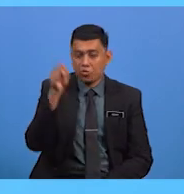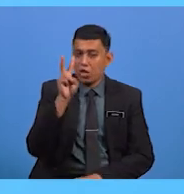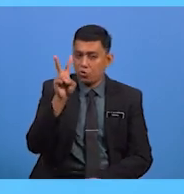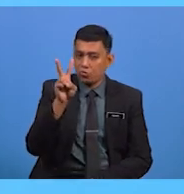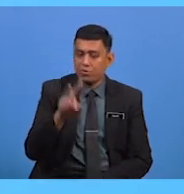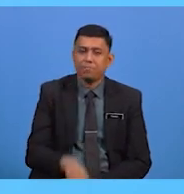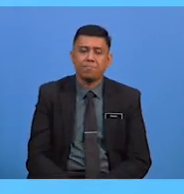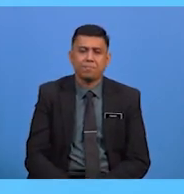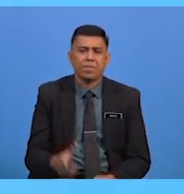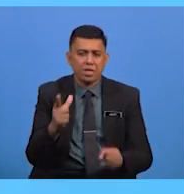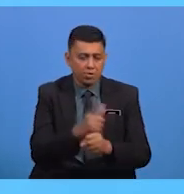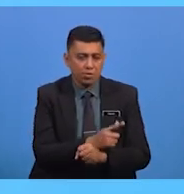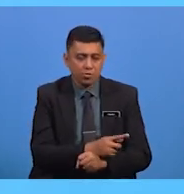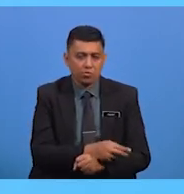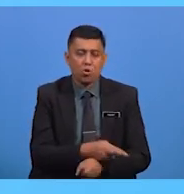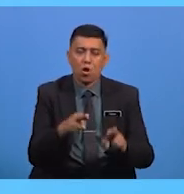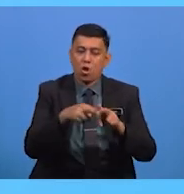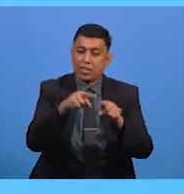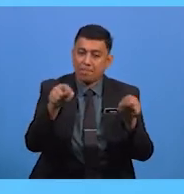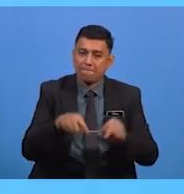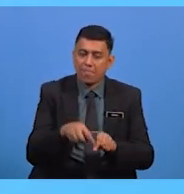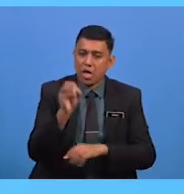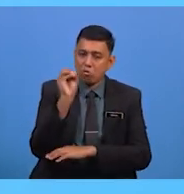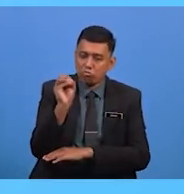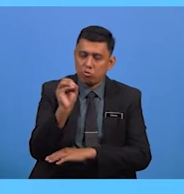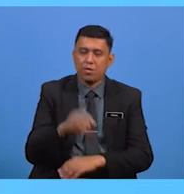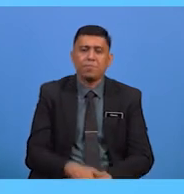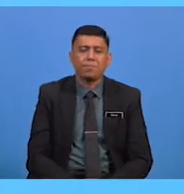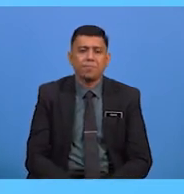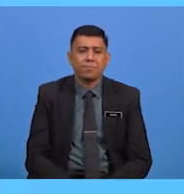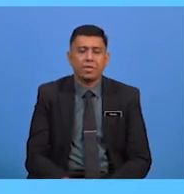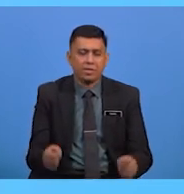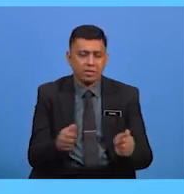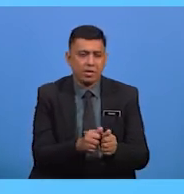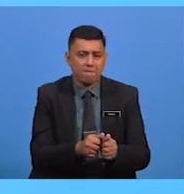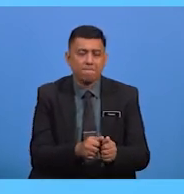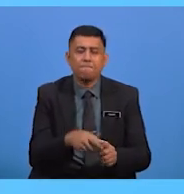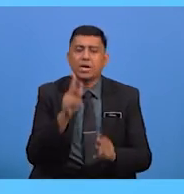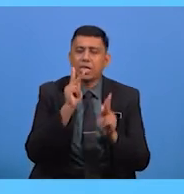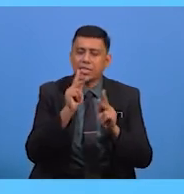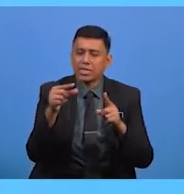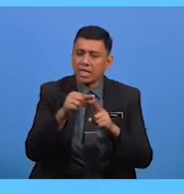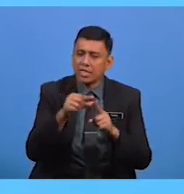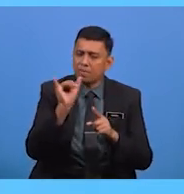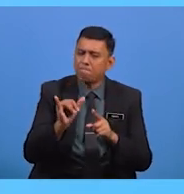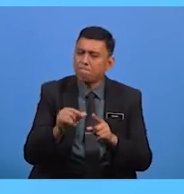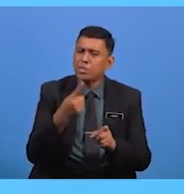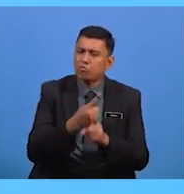Soalan kedua, lengkapkan ruang kosong pada sudut kod berikut dengan pernyataan yang betul.